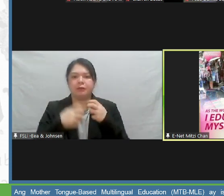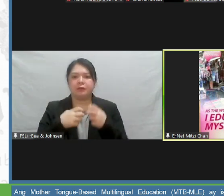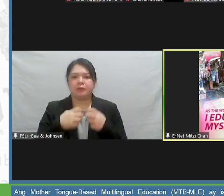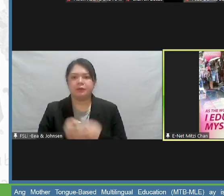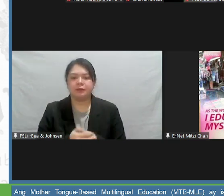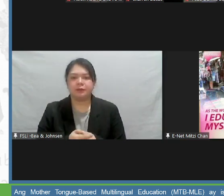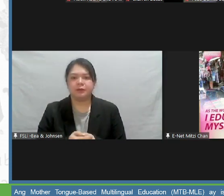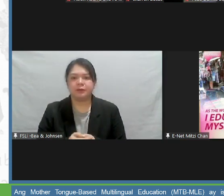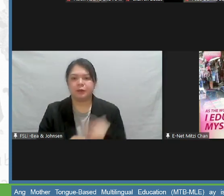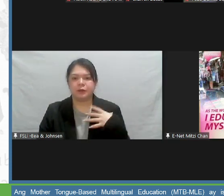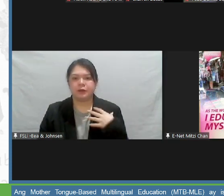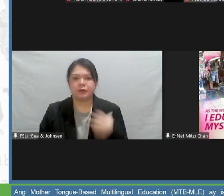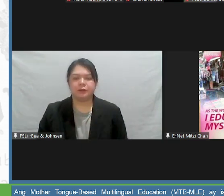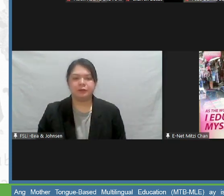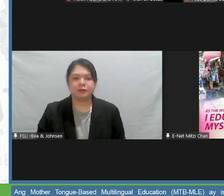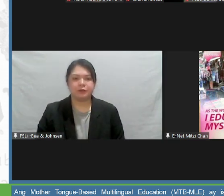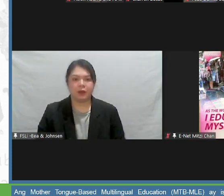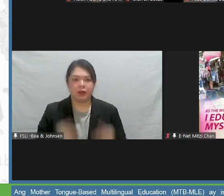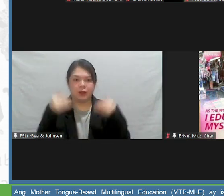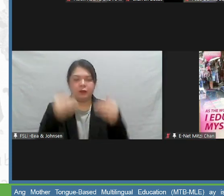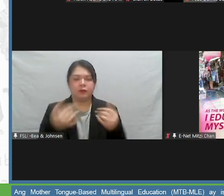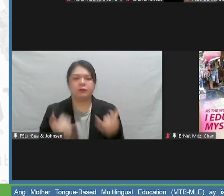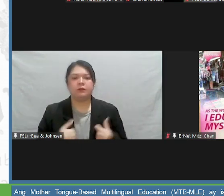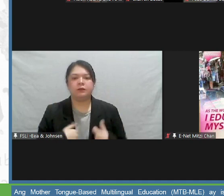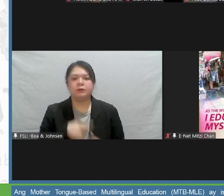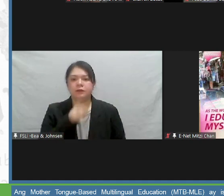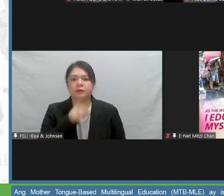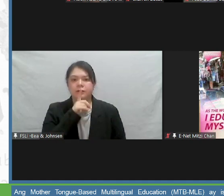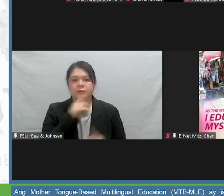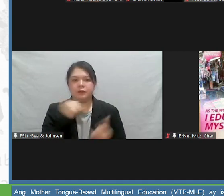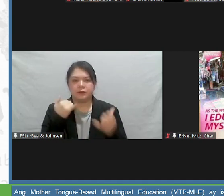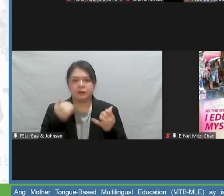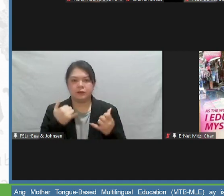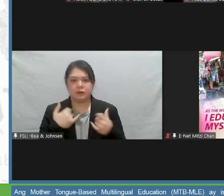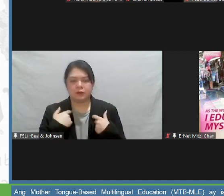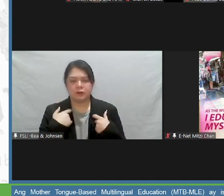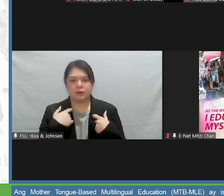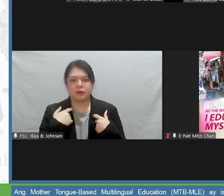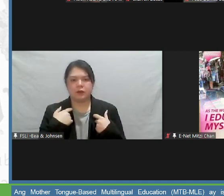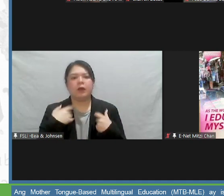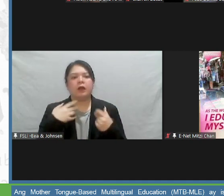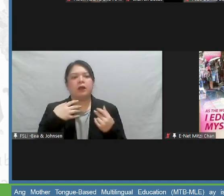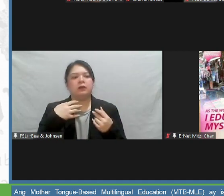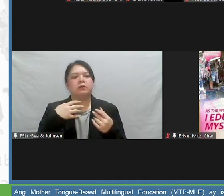Ito po. Talaga pong ang hirap ng pakikipagsapalaran,